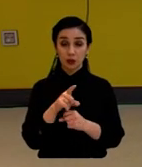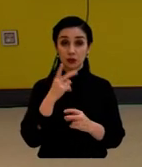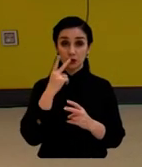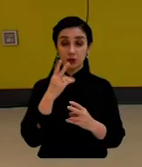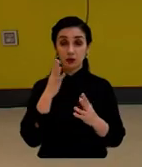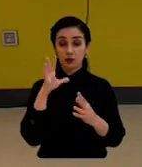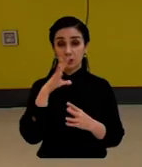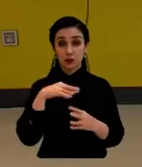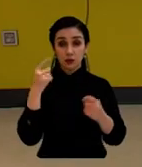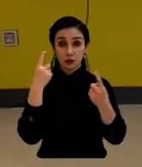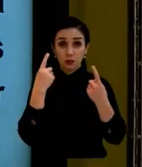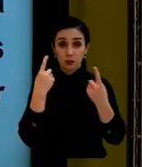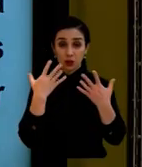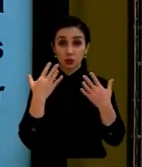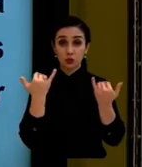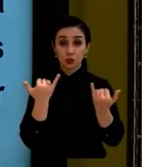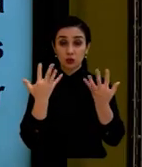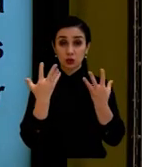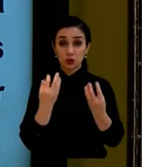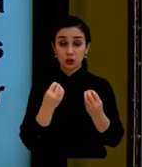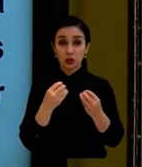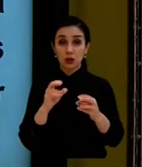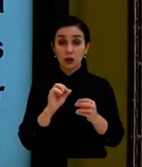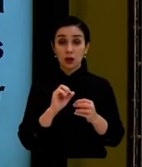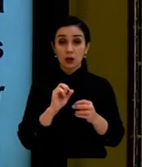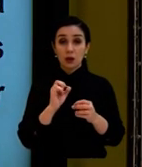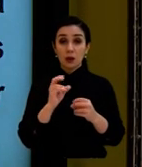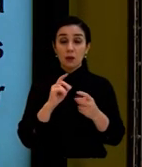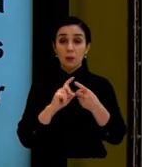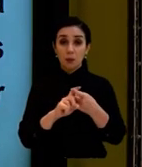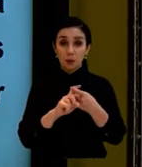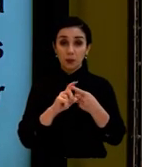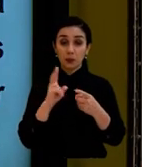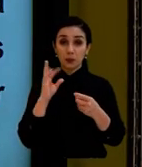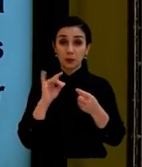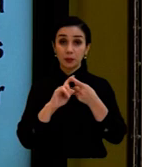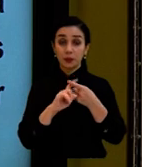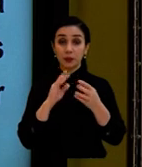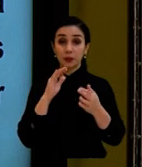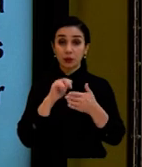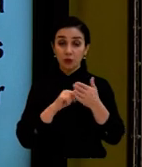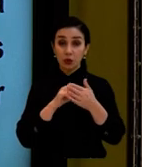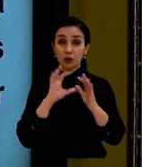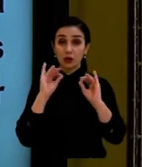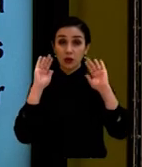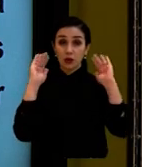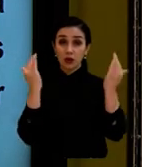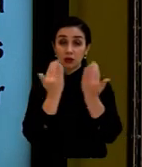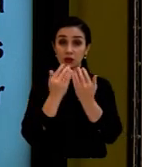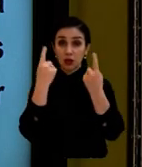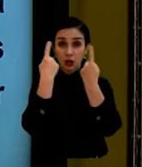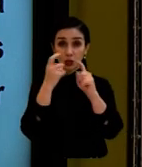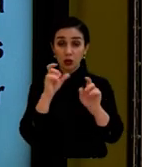Bizni hammamizga ma'lumki, bugungi kunda pandemiya tufayli karantin e'lon qilingan va juda ko'p